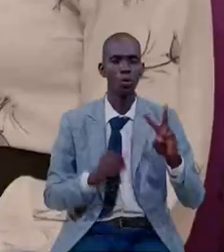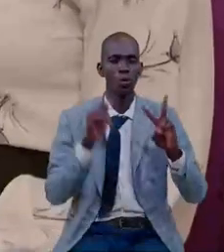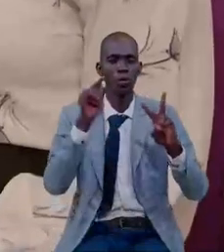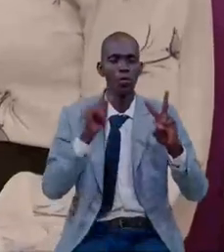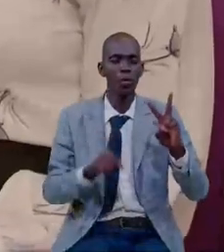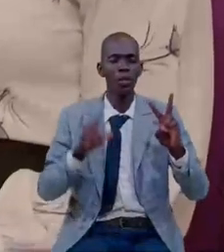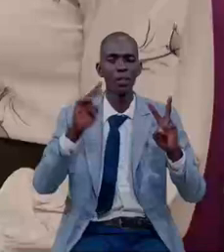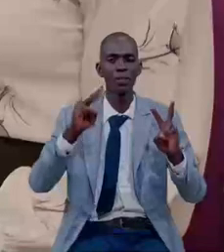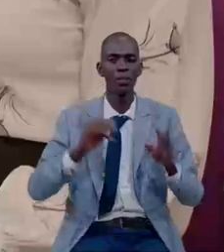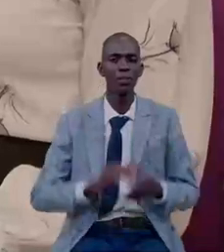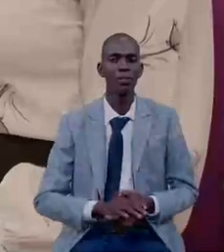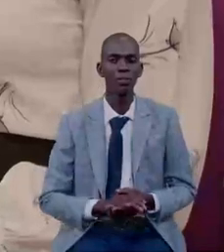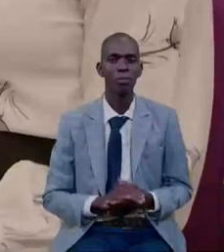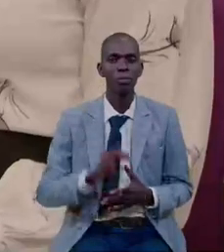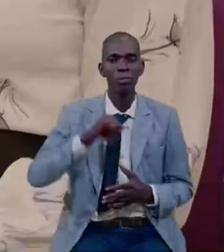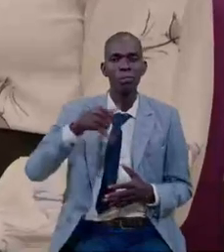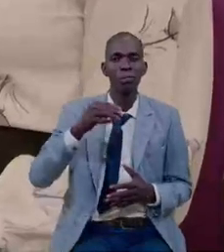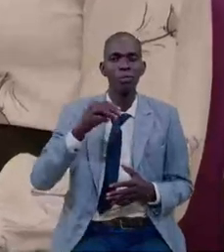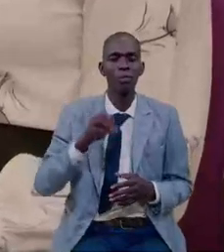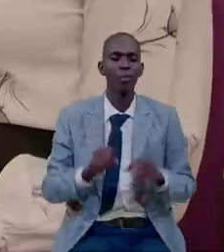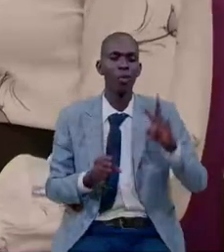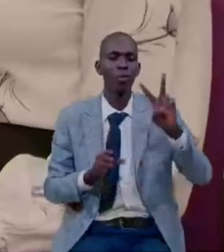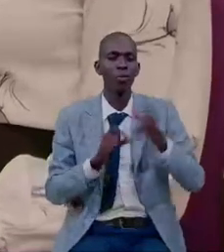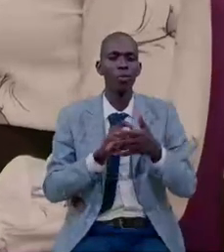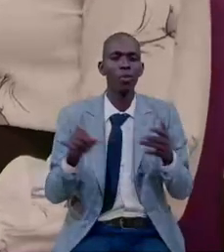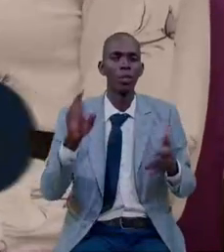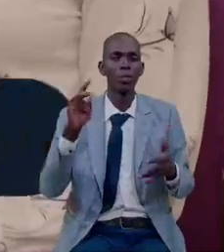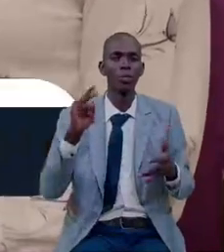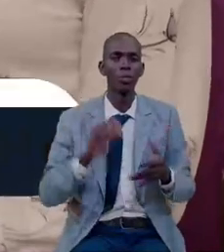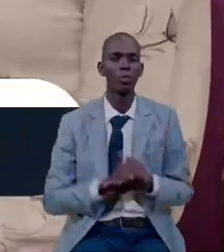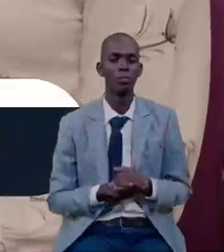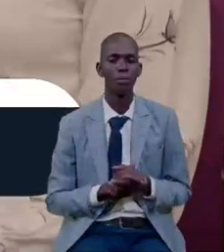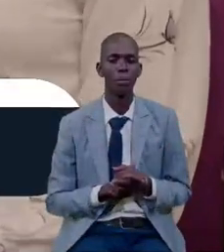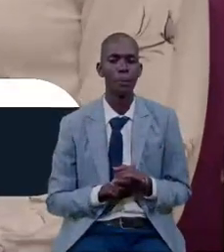Jacques 2, verset 17. Jacques 2, 17.